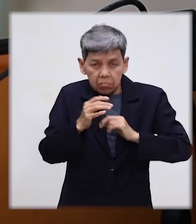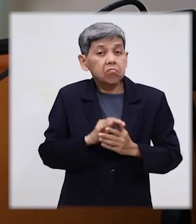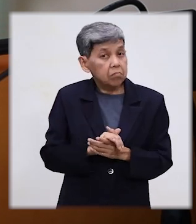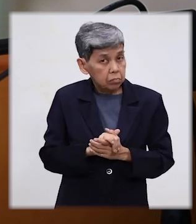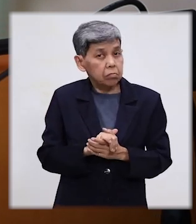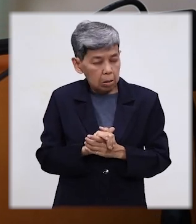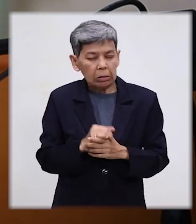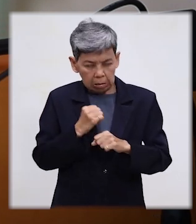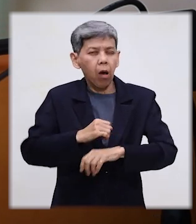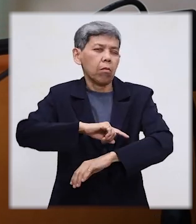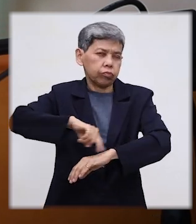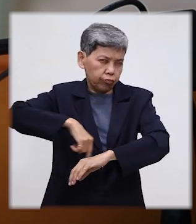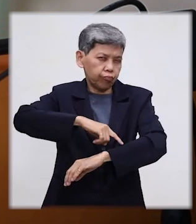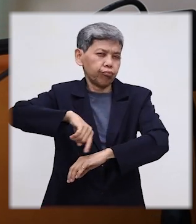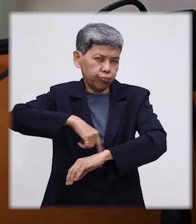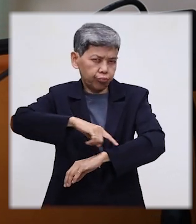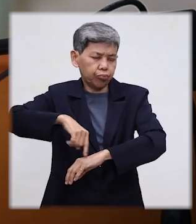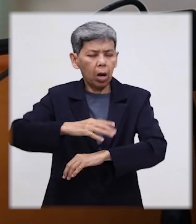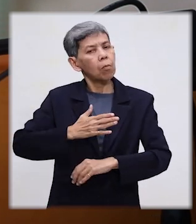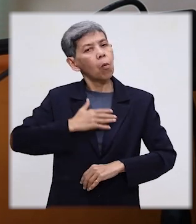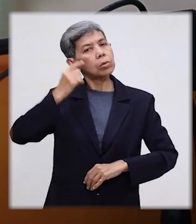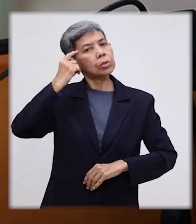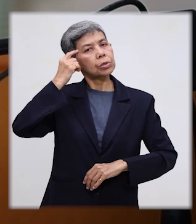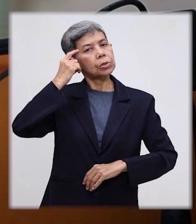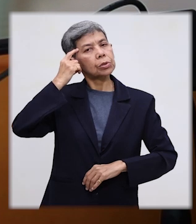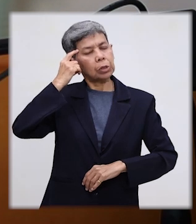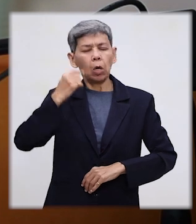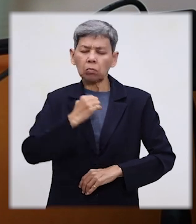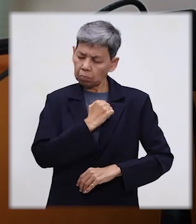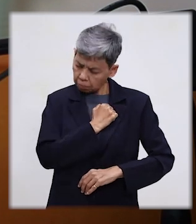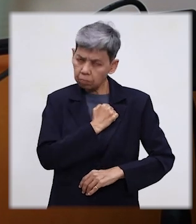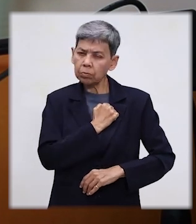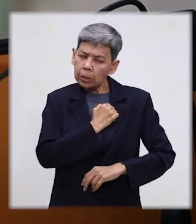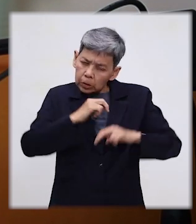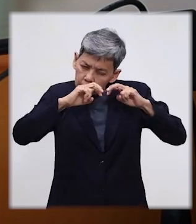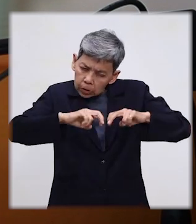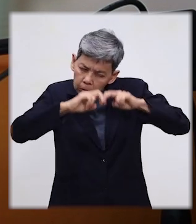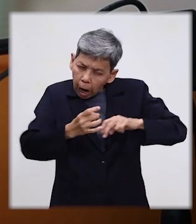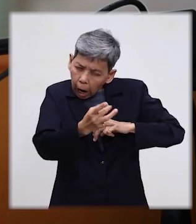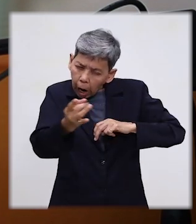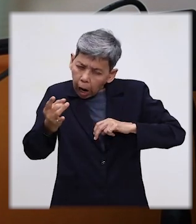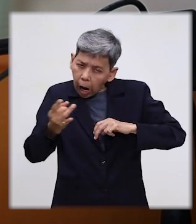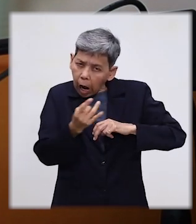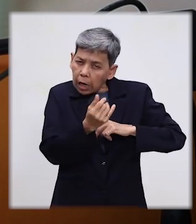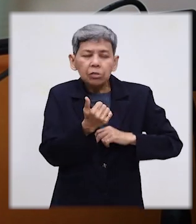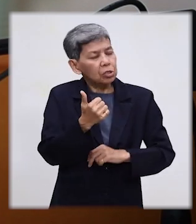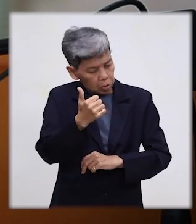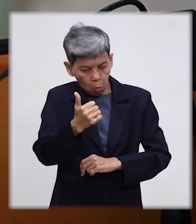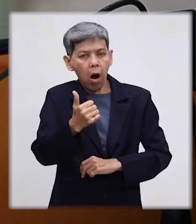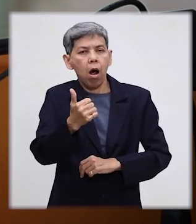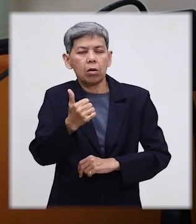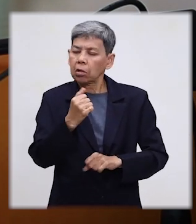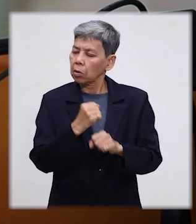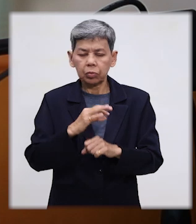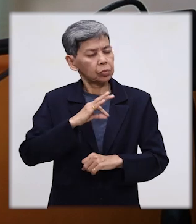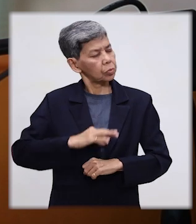านที่ใช้เวลาแต่ผมคิดว่าอดทนกับตรงเนี้ยมันจะได้ผล